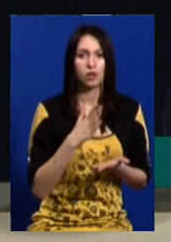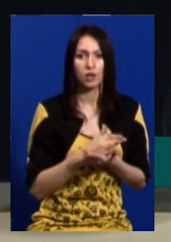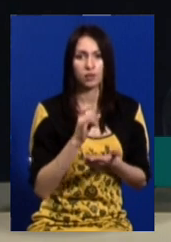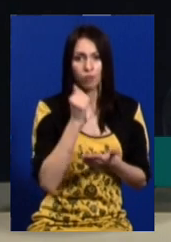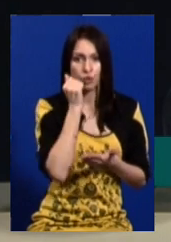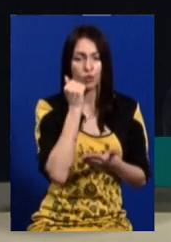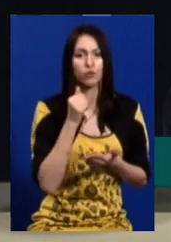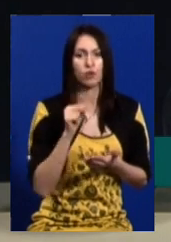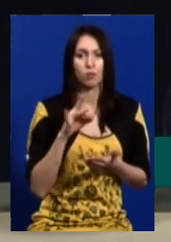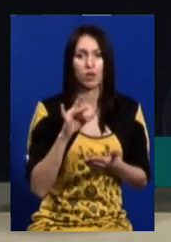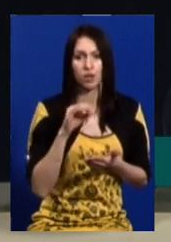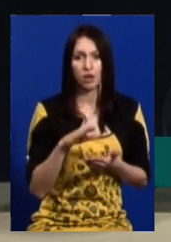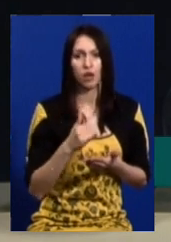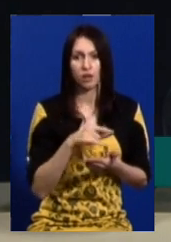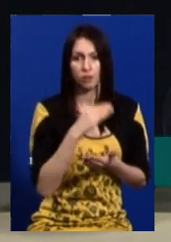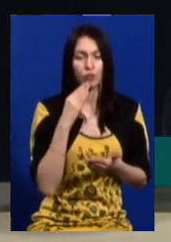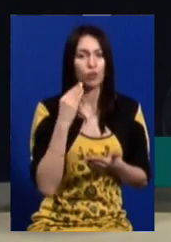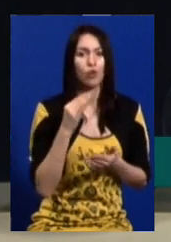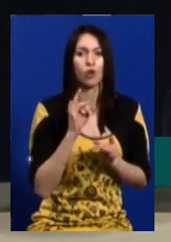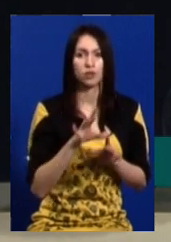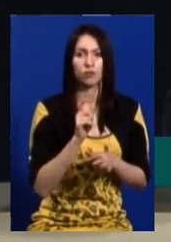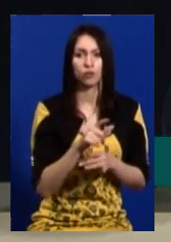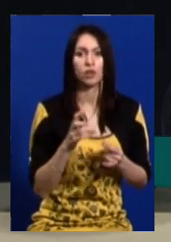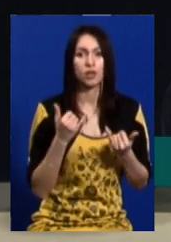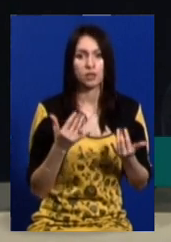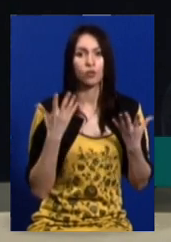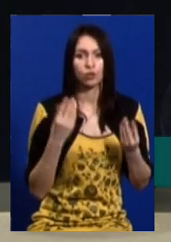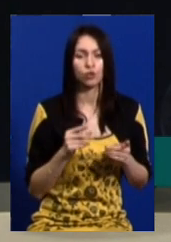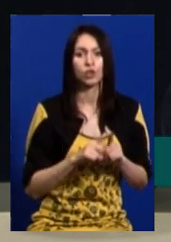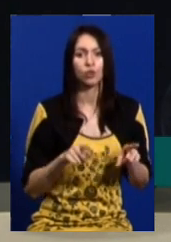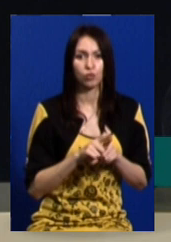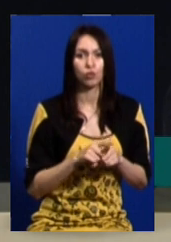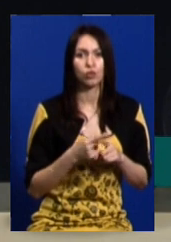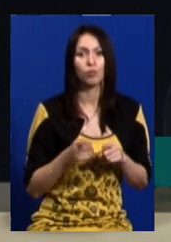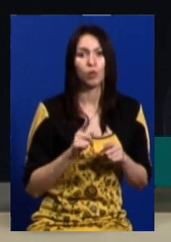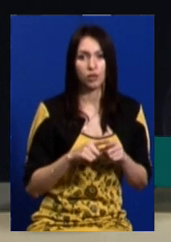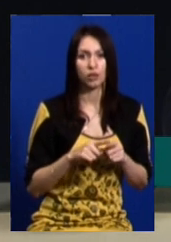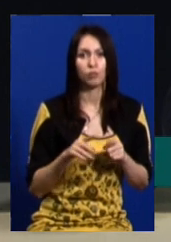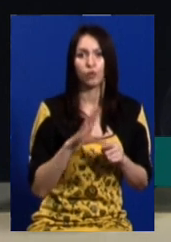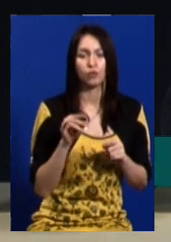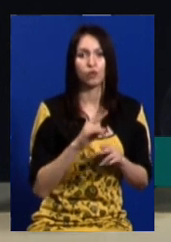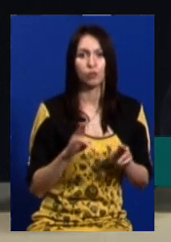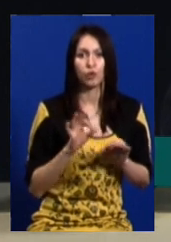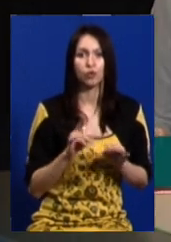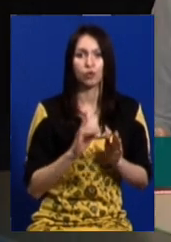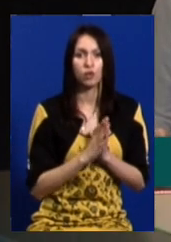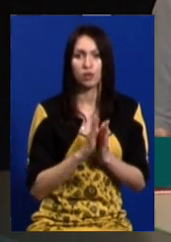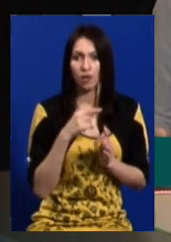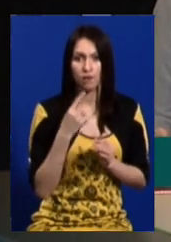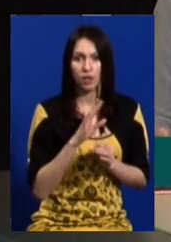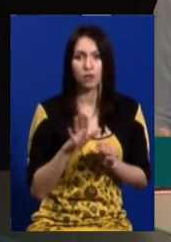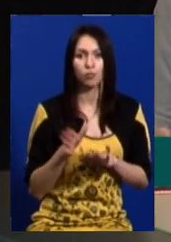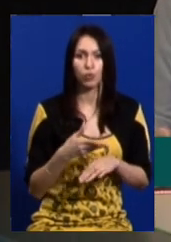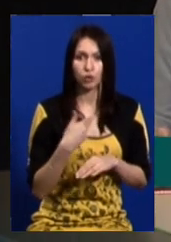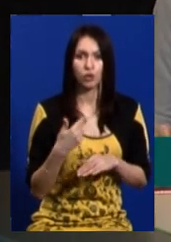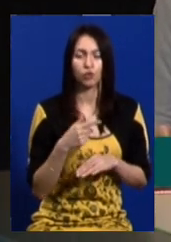Московським патріархатом. Вони багато розказують людям, що на сьогоднішній день теж тому ж це ще ні про що не говорить, що далі після наших хрещів